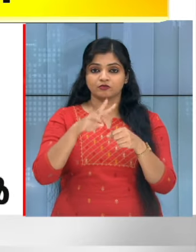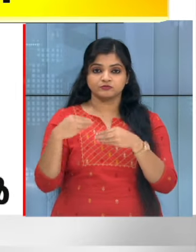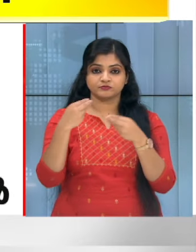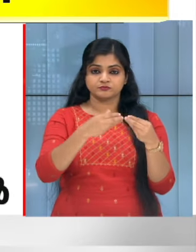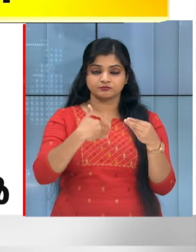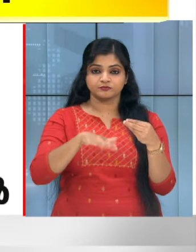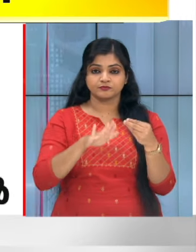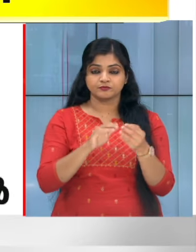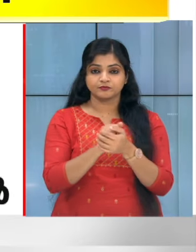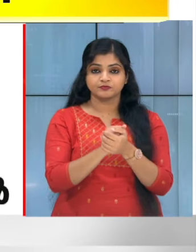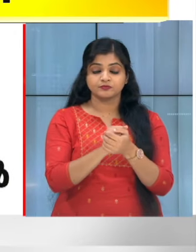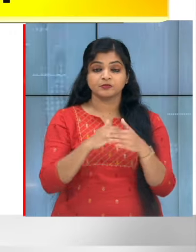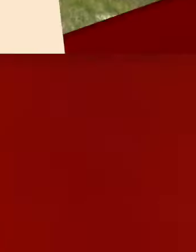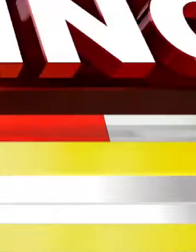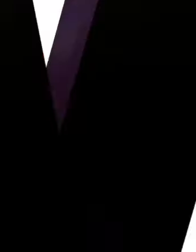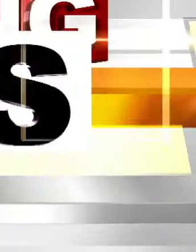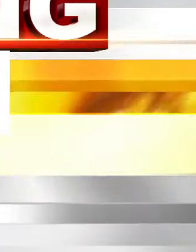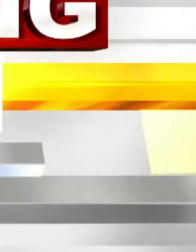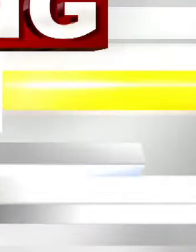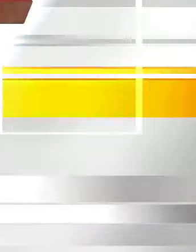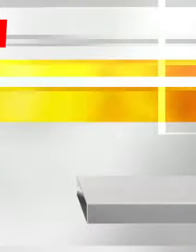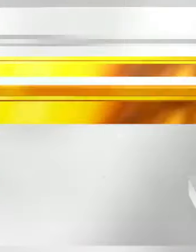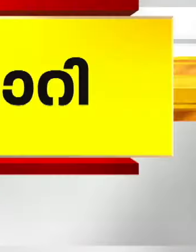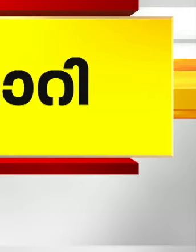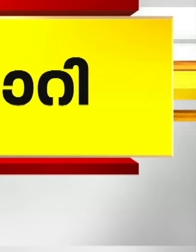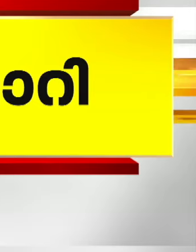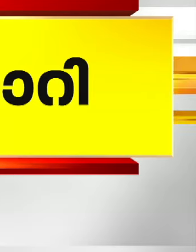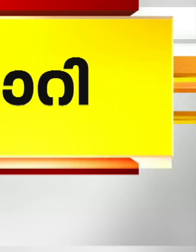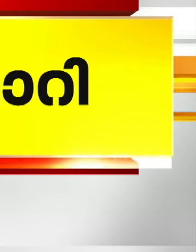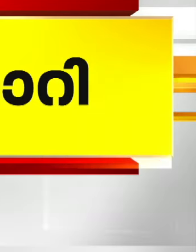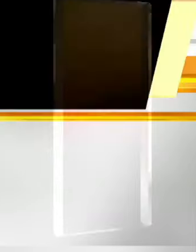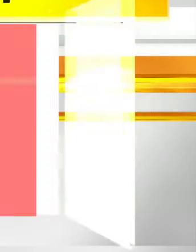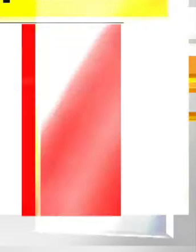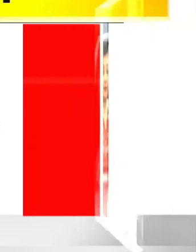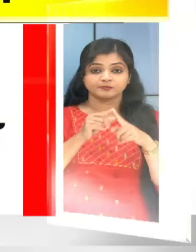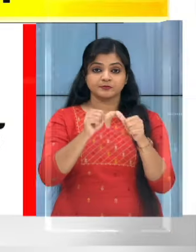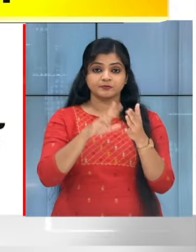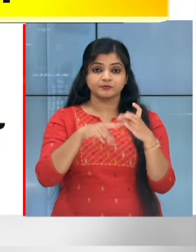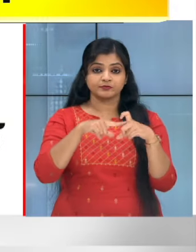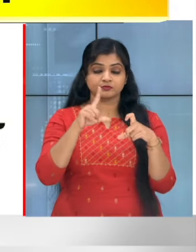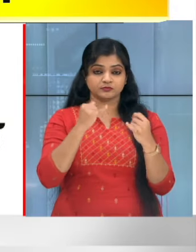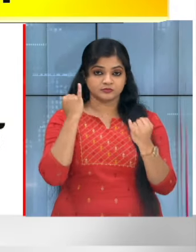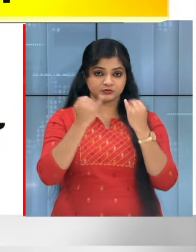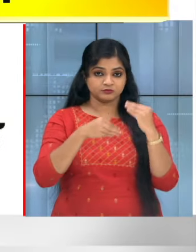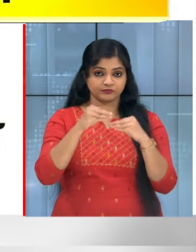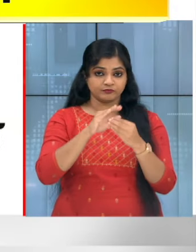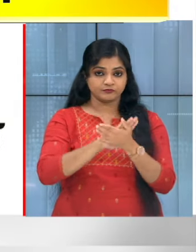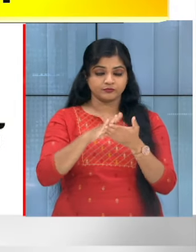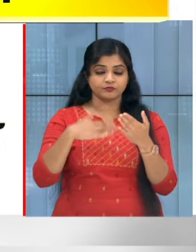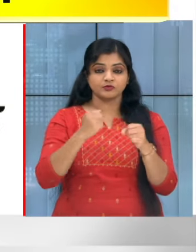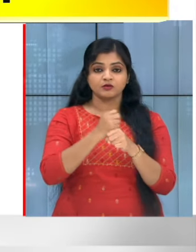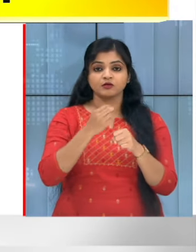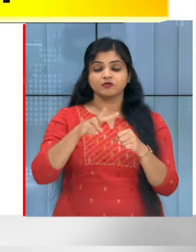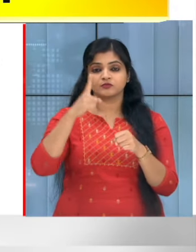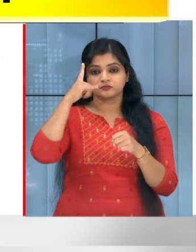തുടർന്ന് ഹൈക്കോടതിയുടെ വിധി ഉൾപ്പെടെ വിശദമായി പഠിച്ച ശേഷവും അതോടൊപ്പം തന്നെ പാനൽ പരിശോധിച്ച ശേഷവുമാവും ഗവർണർ ഏതായാലും തീരുമാനമെടുക്കുക.